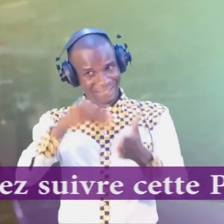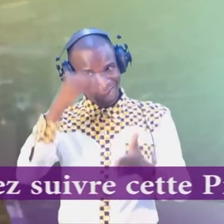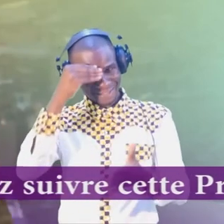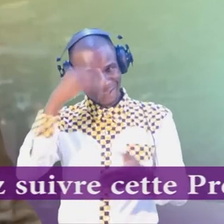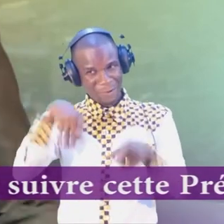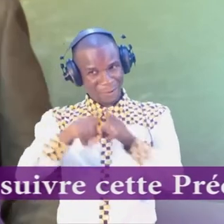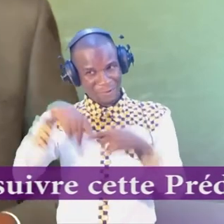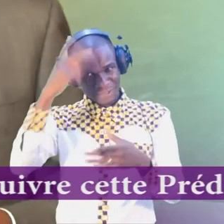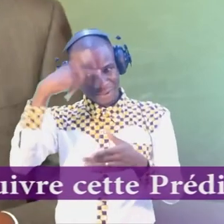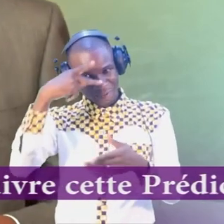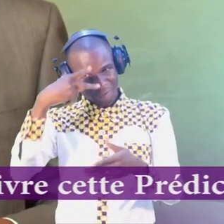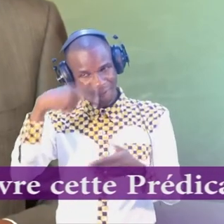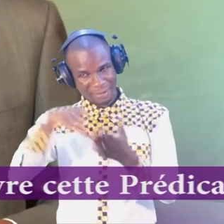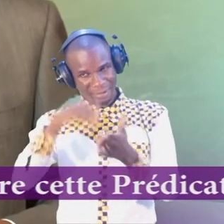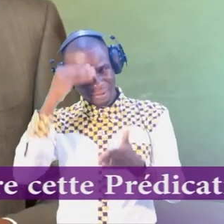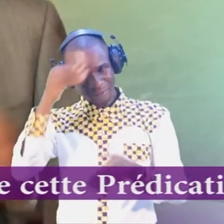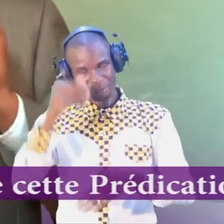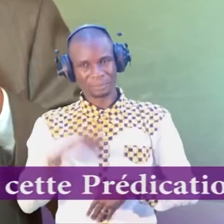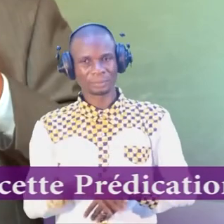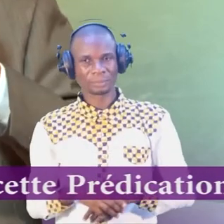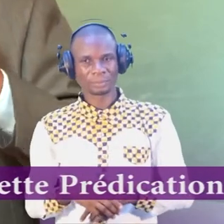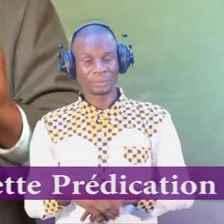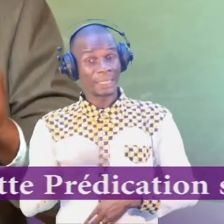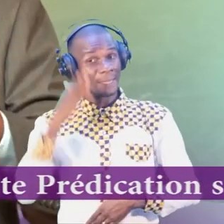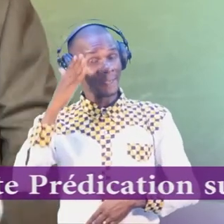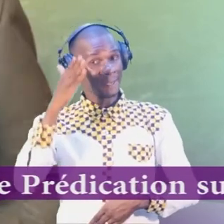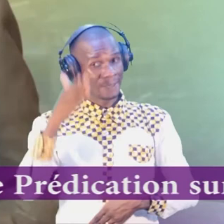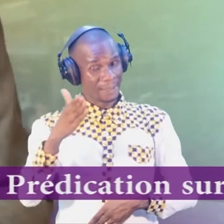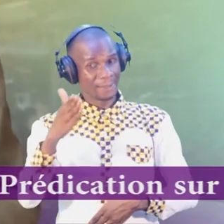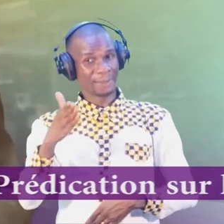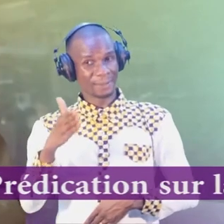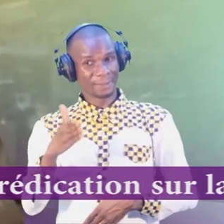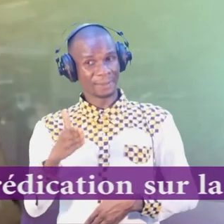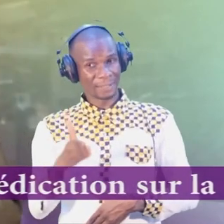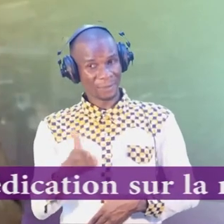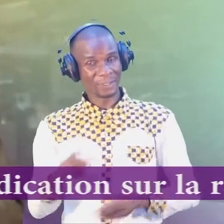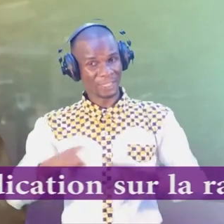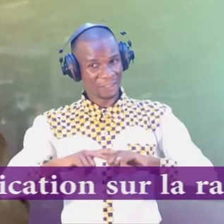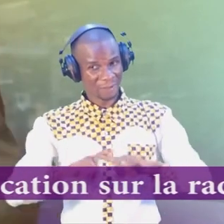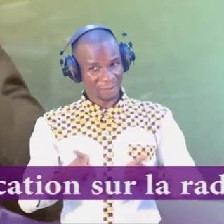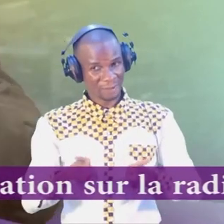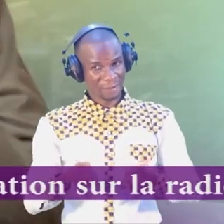utakuwa na deni ya kushukuru wazazi wake kule mwanafunzi.